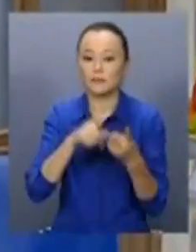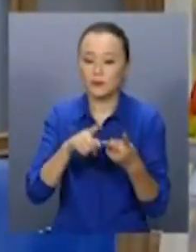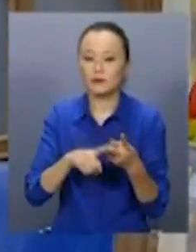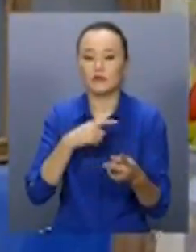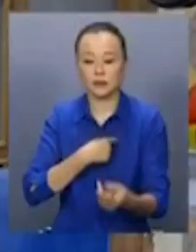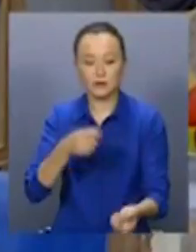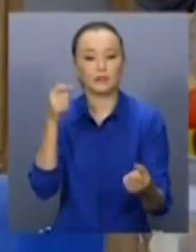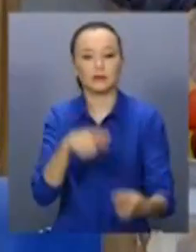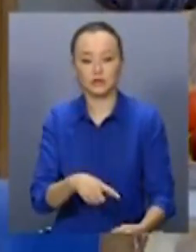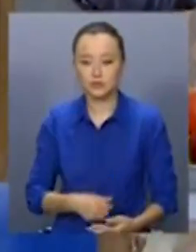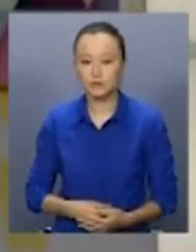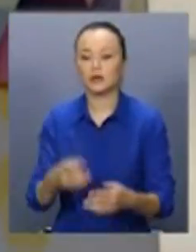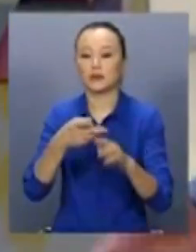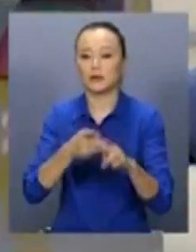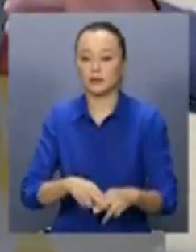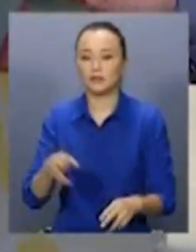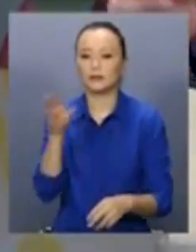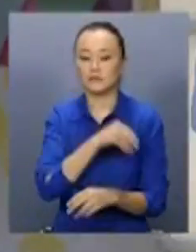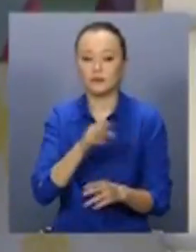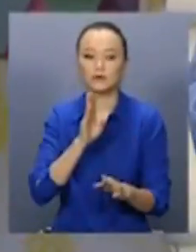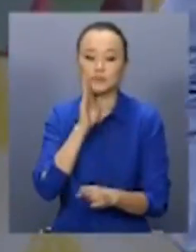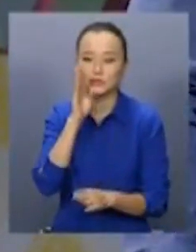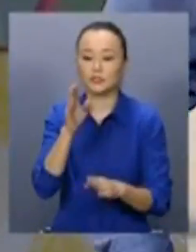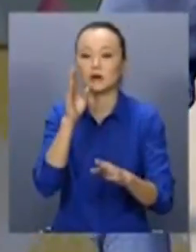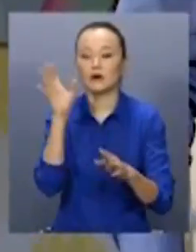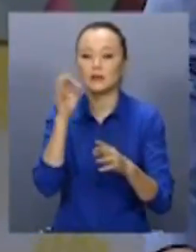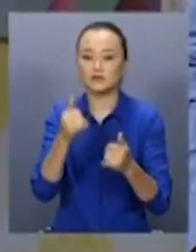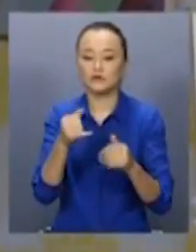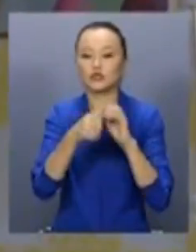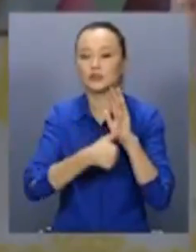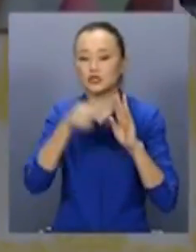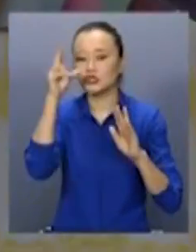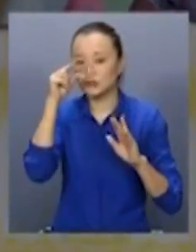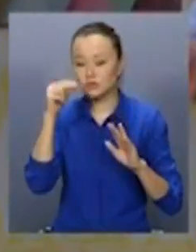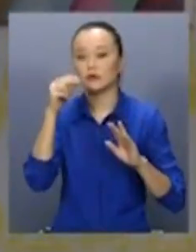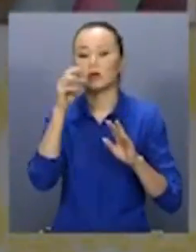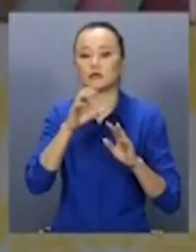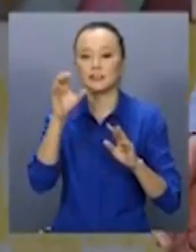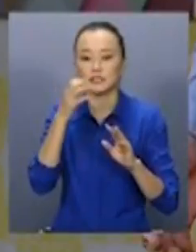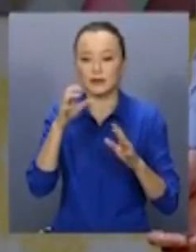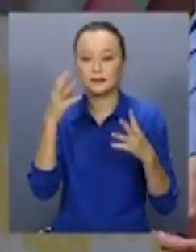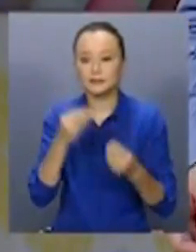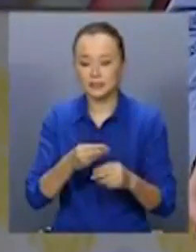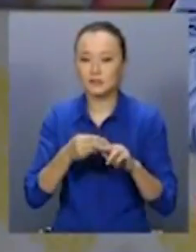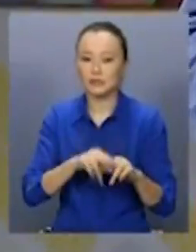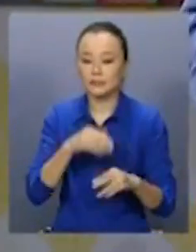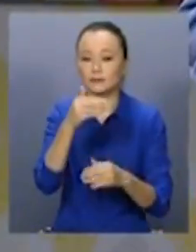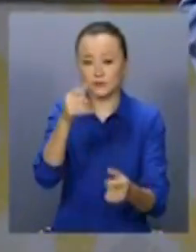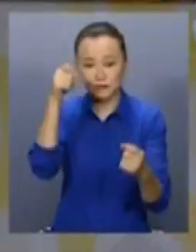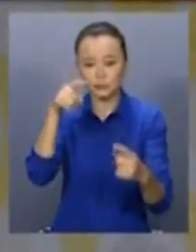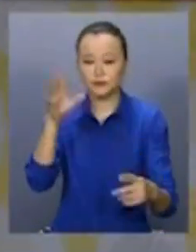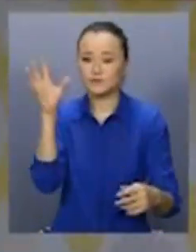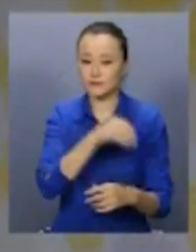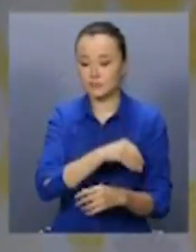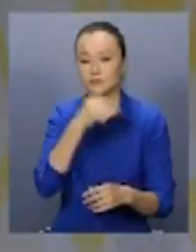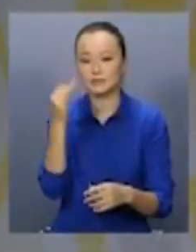жүріңіз, ғылыми түрде дәлелденген. Таң атты бүгін тамыздың 16-сы, аптаның сәрсенбісі. Сіз бәріне лайықсыз, алда